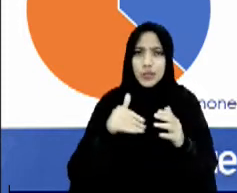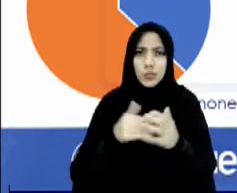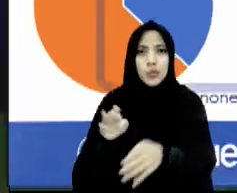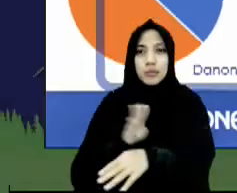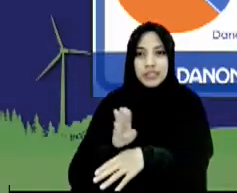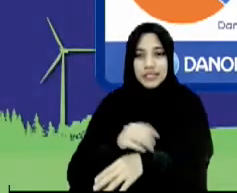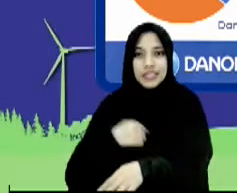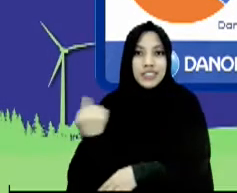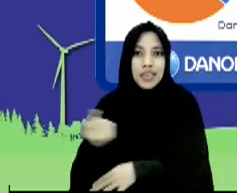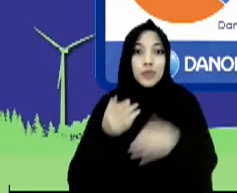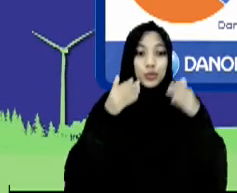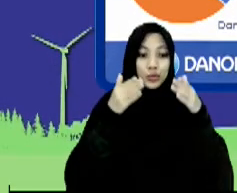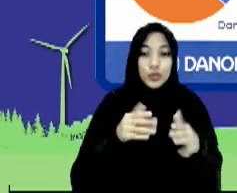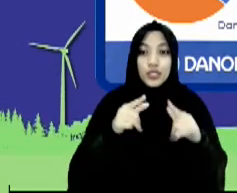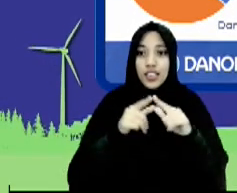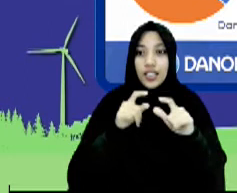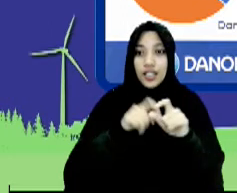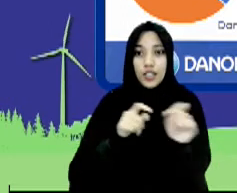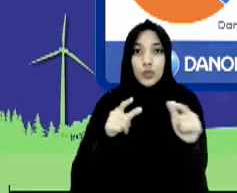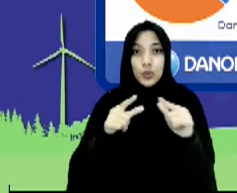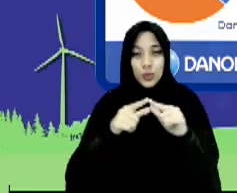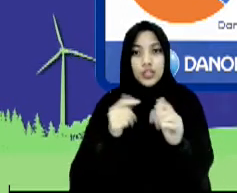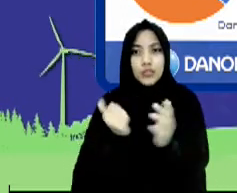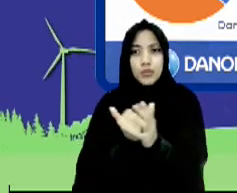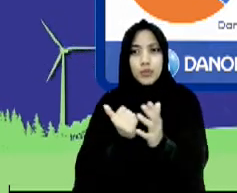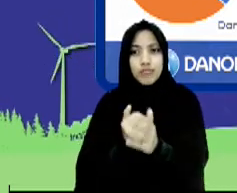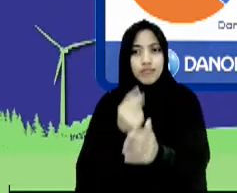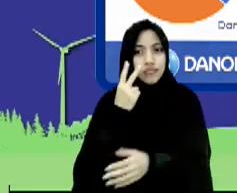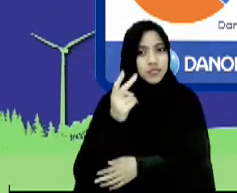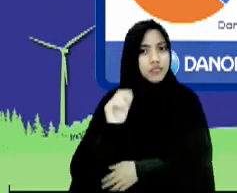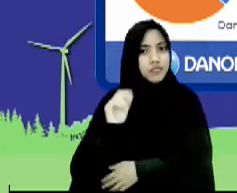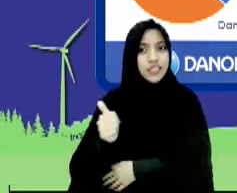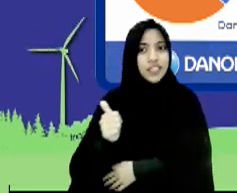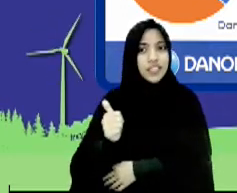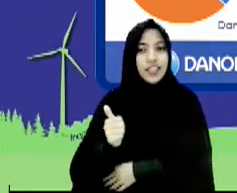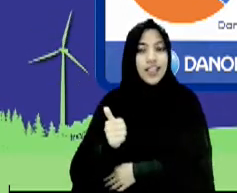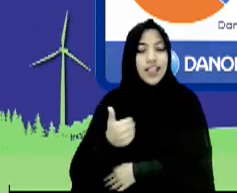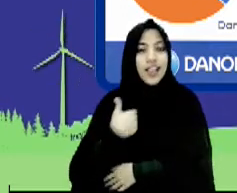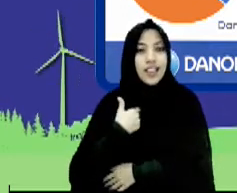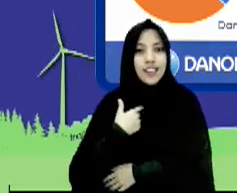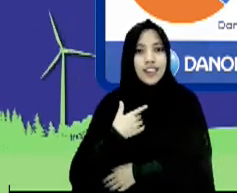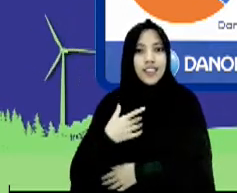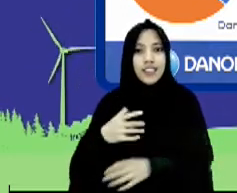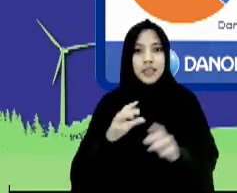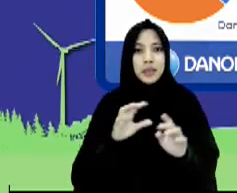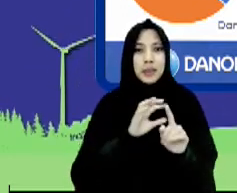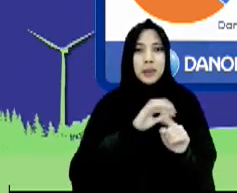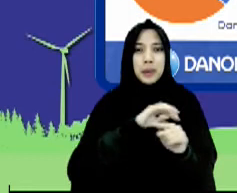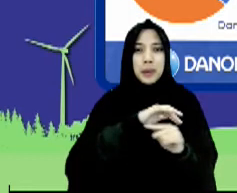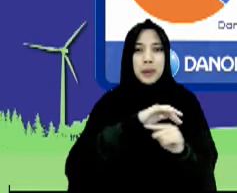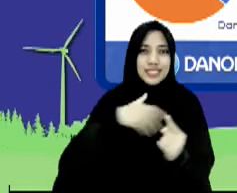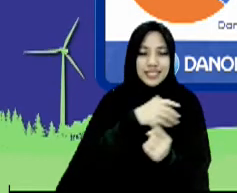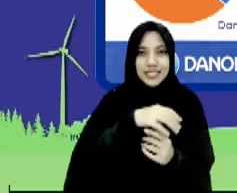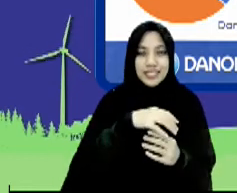Danon Aqua itu kita bisa lihat bahwa sebenarnya eh packaging itu kita berkontribusi sampai dengan